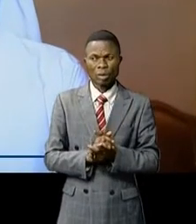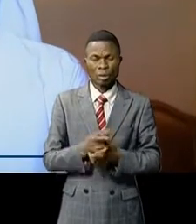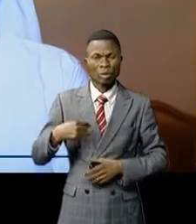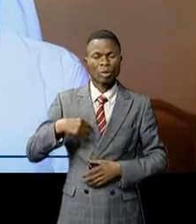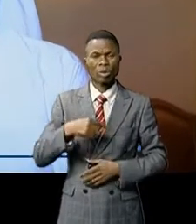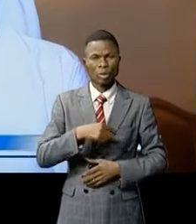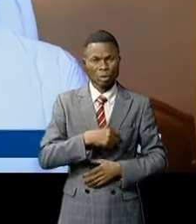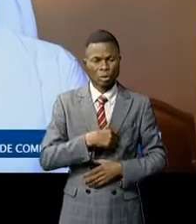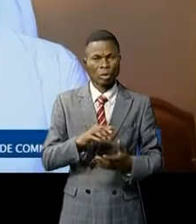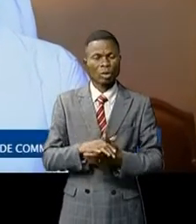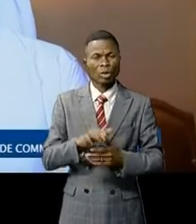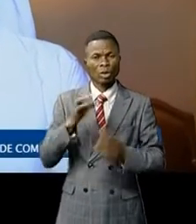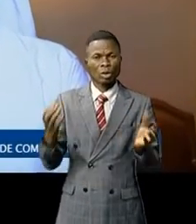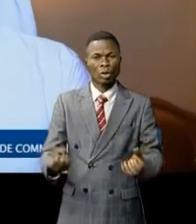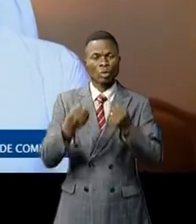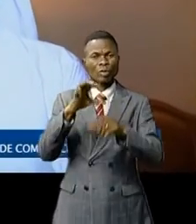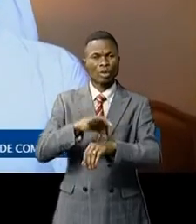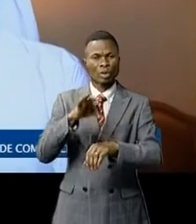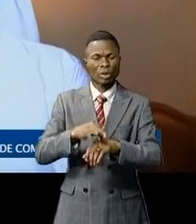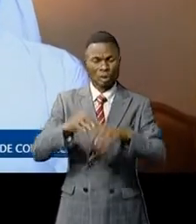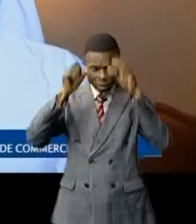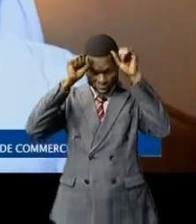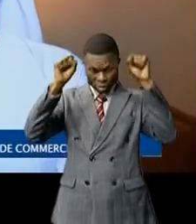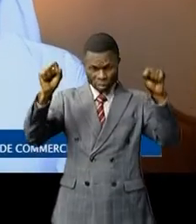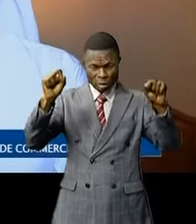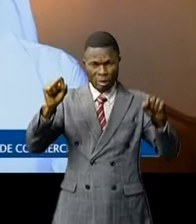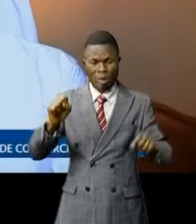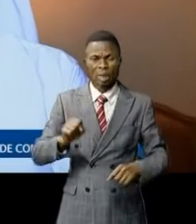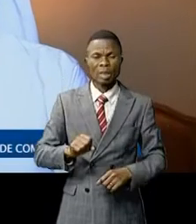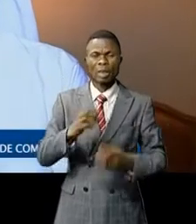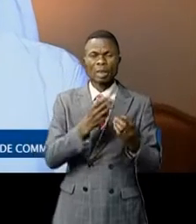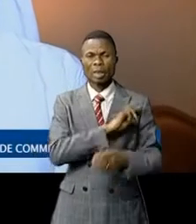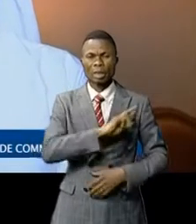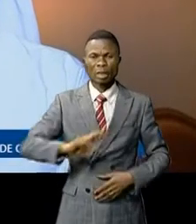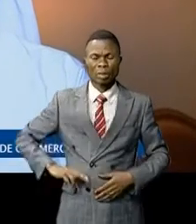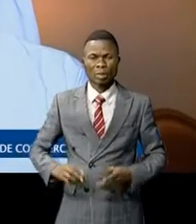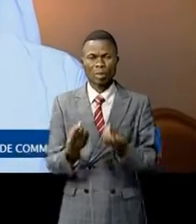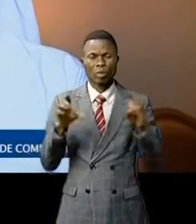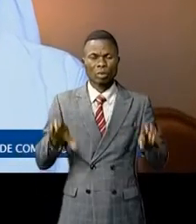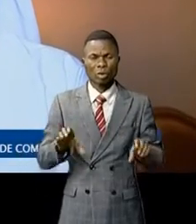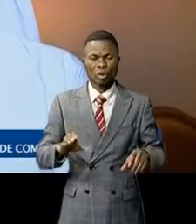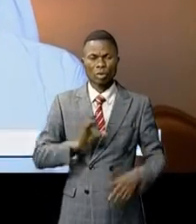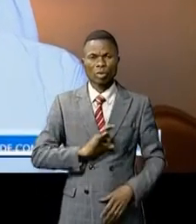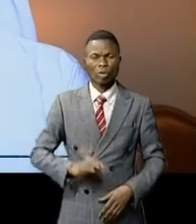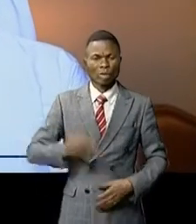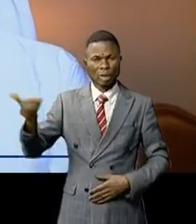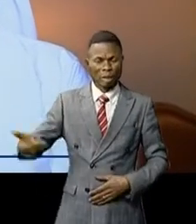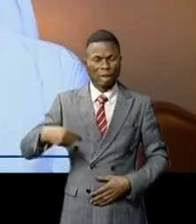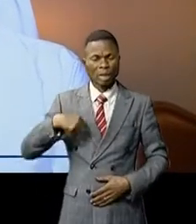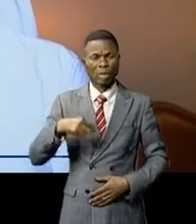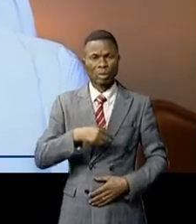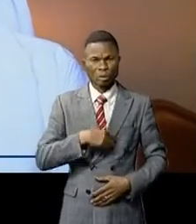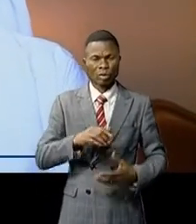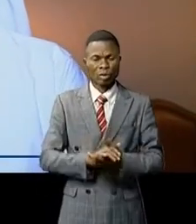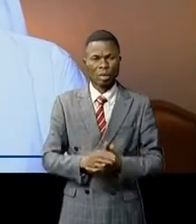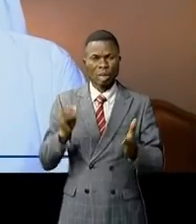Nous avons eu le privilège d'être reçus par Son Excellence, Monsieur le Président de la République démocratique du Congo.